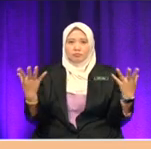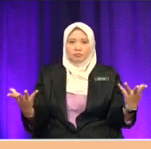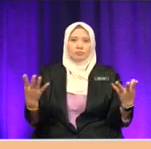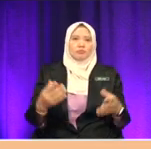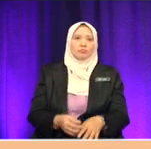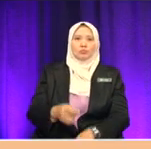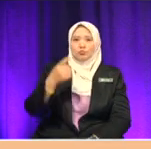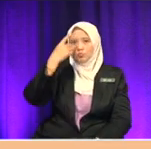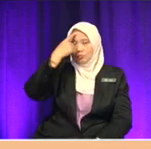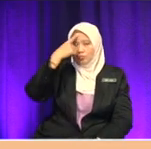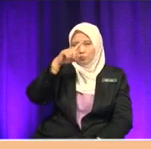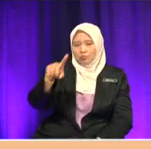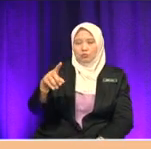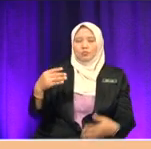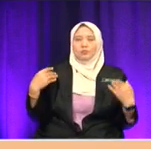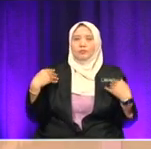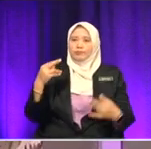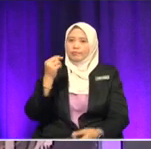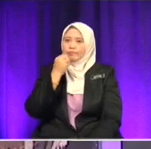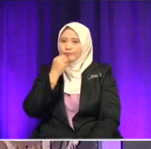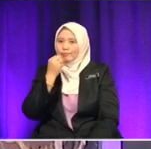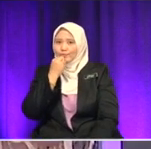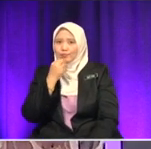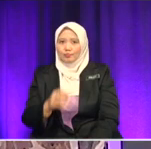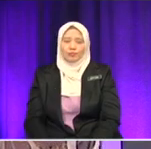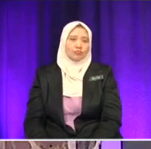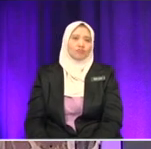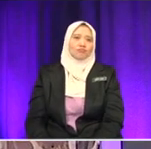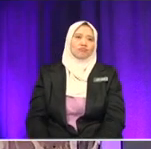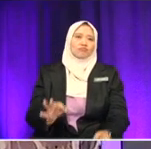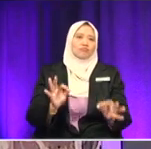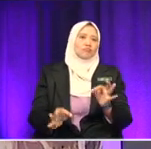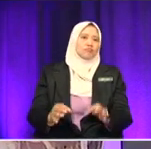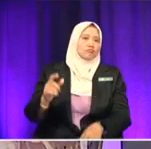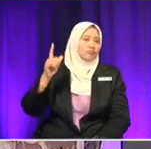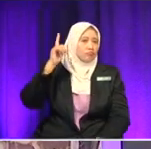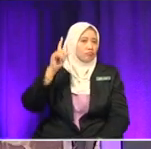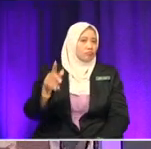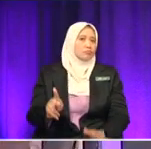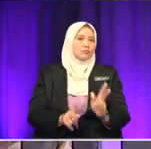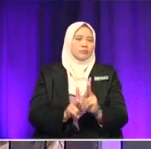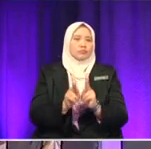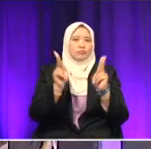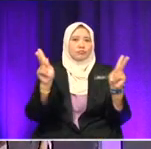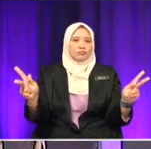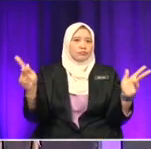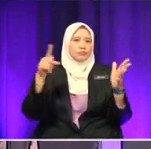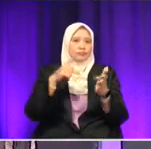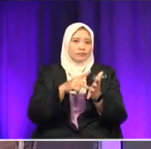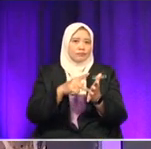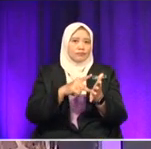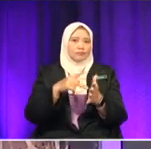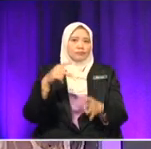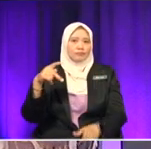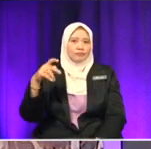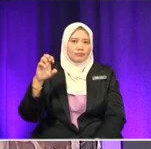di sini? Maksud paling pesat di sini adalah paling banyak. Okey. Itu sahaja. Kita ada